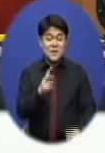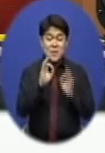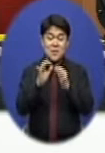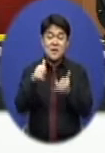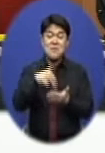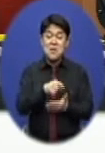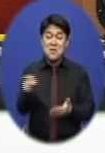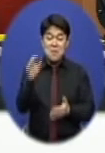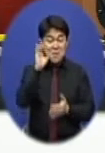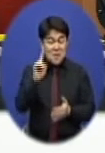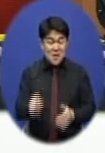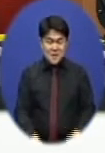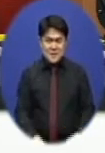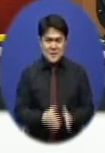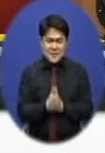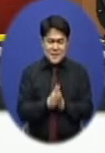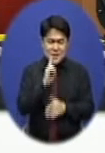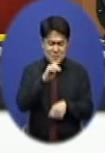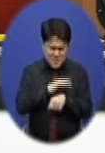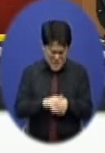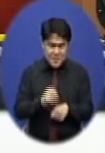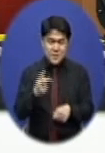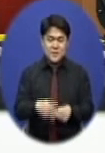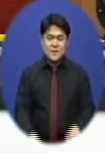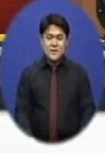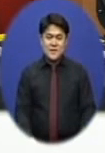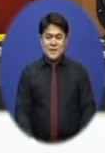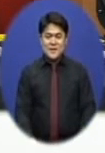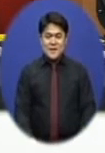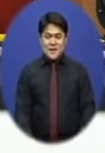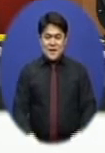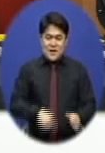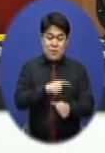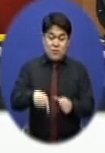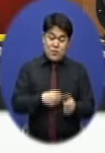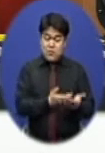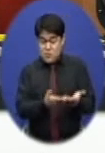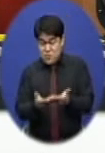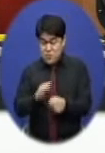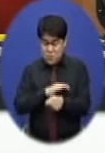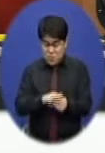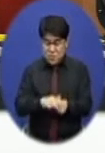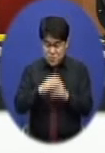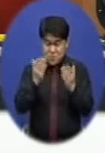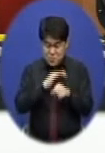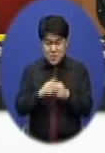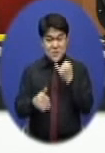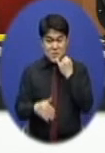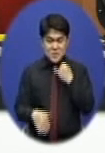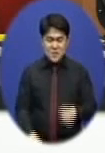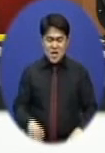입장에서. 아, 굉장히 말씀도 잘하시고 네. 또 이렇게 그 분위기도 잘 이끌어 가시고 잘하신 네. 것 같아요.